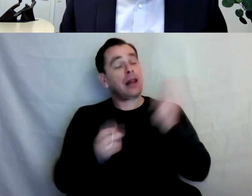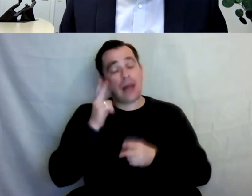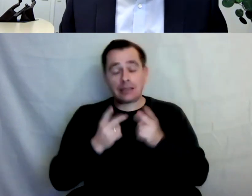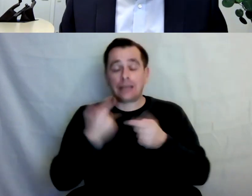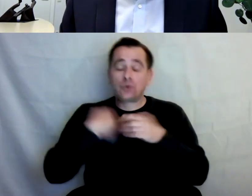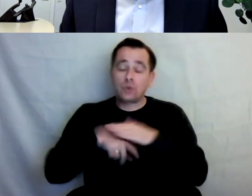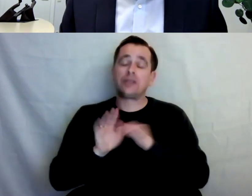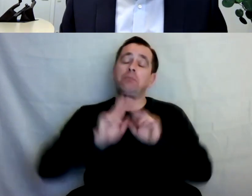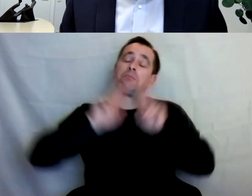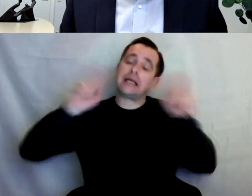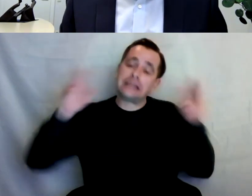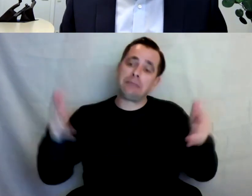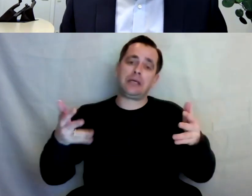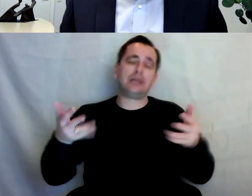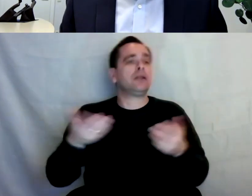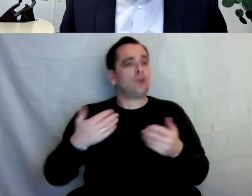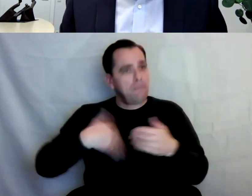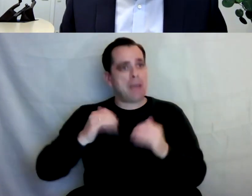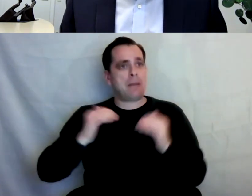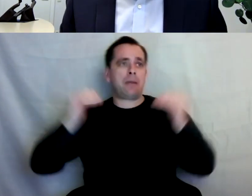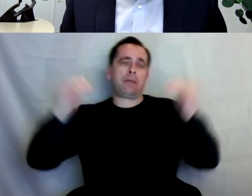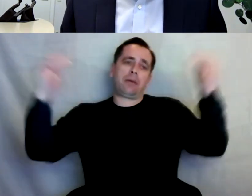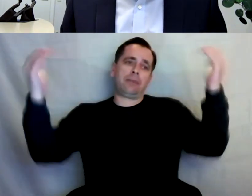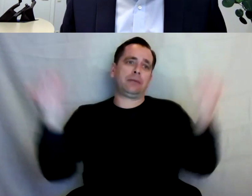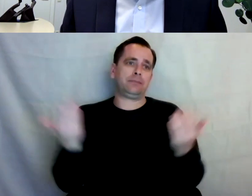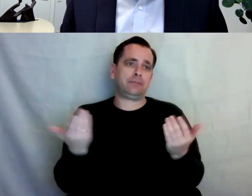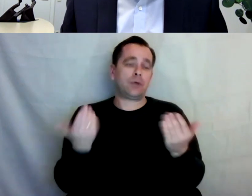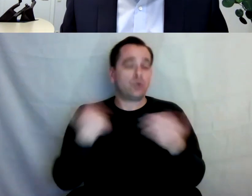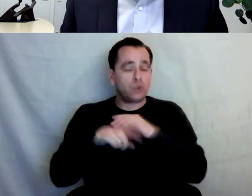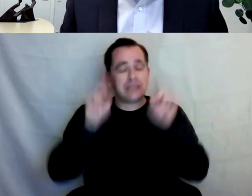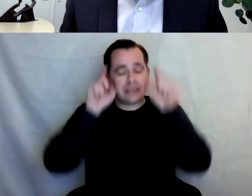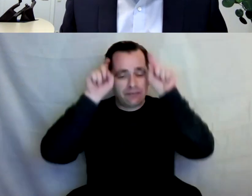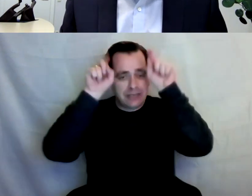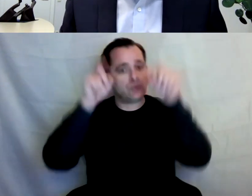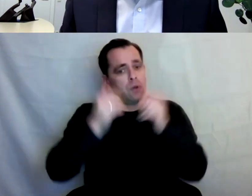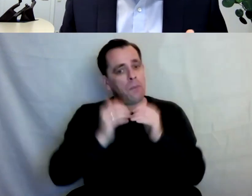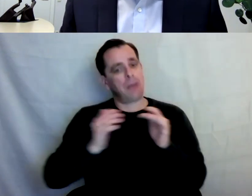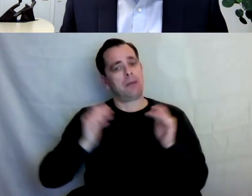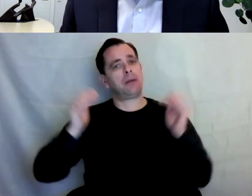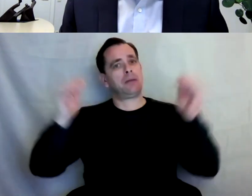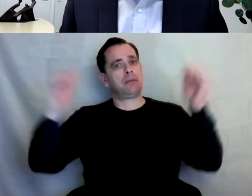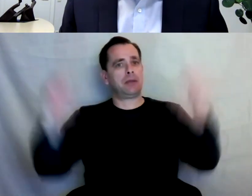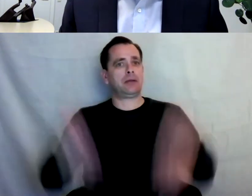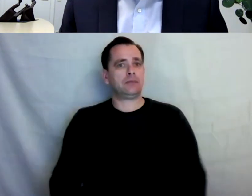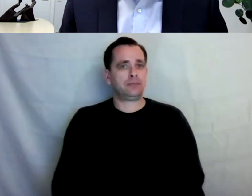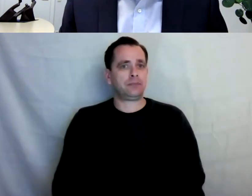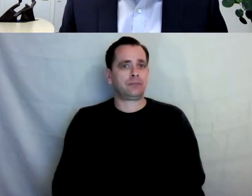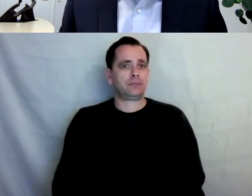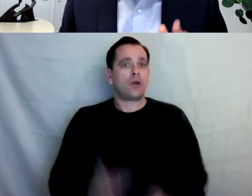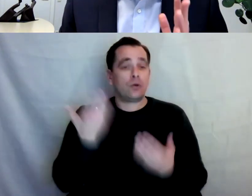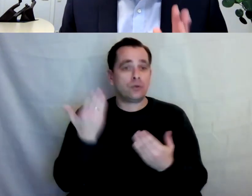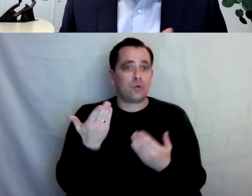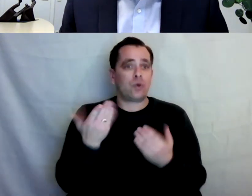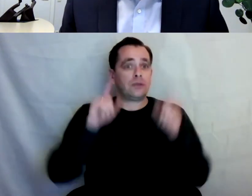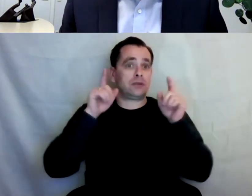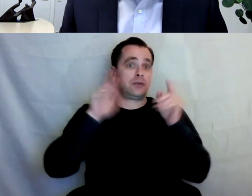es verschärft sich durch das Virus und nicht durch den Lockdown. Und da ist Covid einfach wirklich der Scheinwerfer, der in prekäre Verhältnisse geht